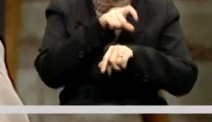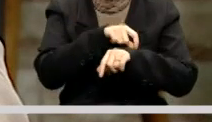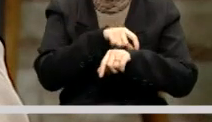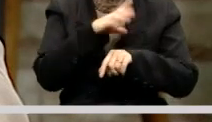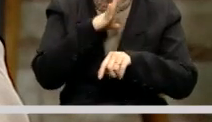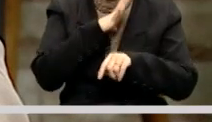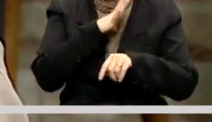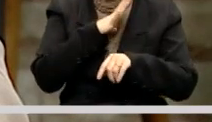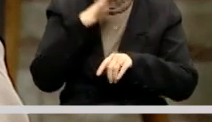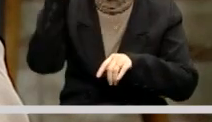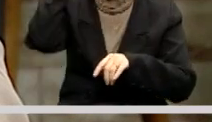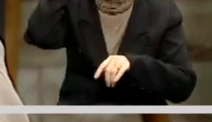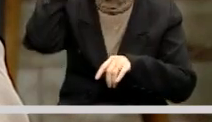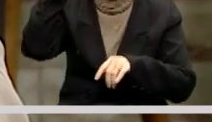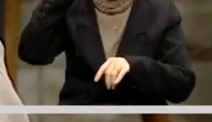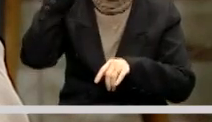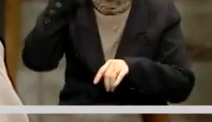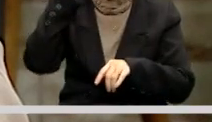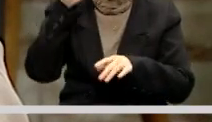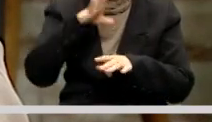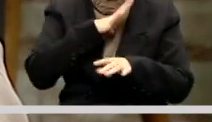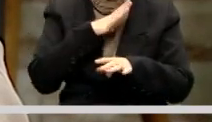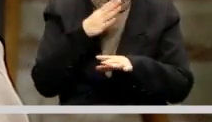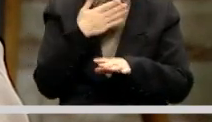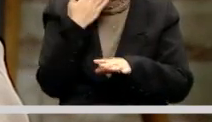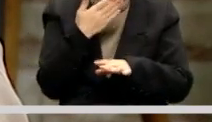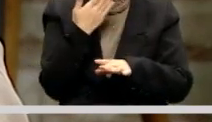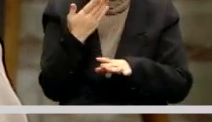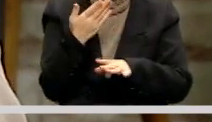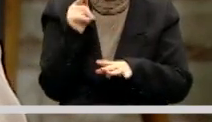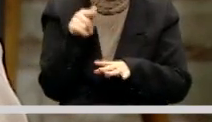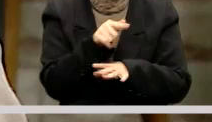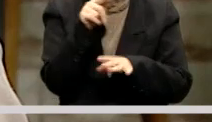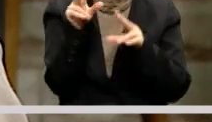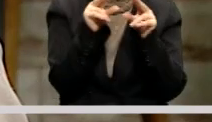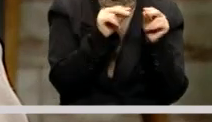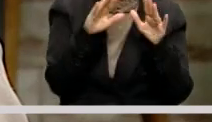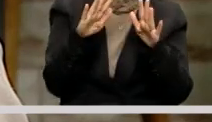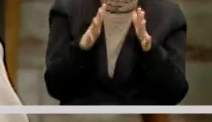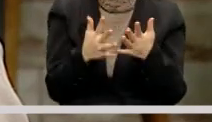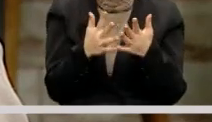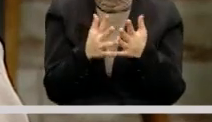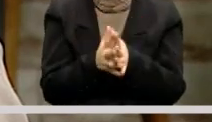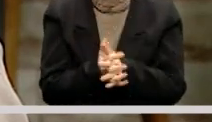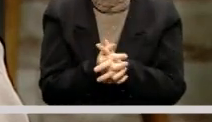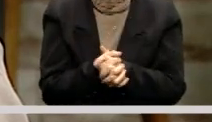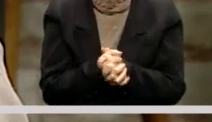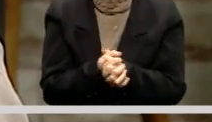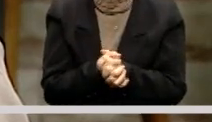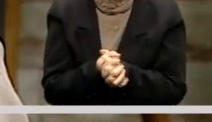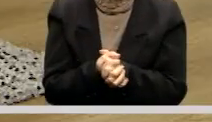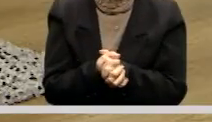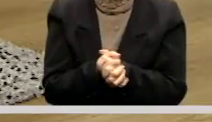baş ağrısı bile zamanla ilerleyerek uyku kalitesini bozabiliyor. Gerilim tipi baş ağrısında ilerleyen dönemlerde uyku bozukluğu